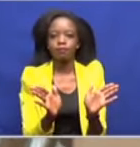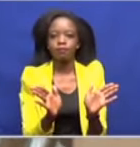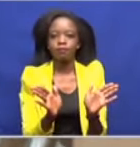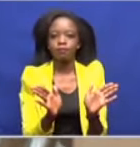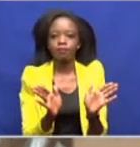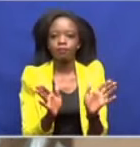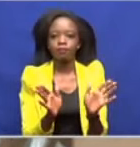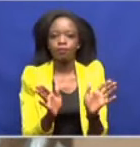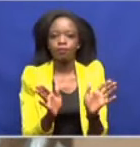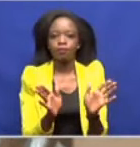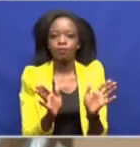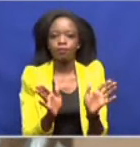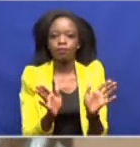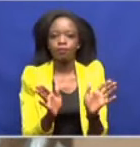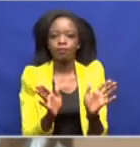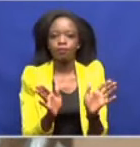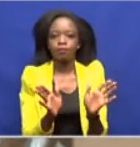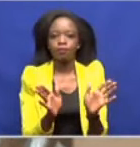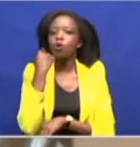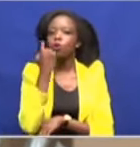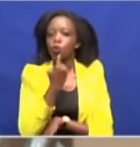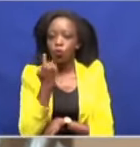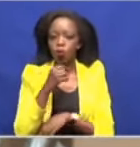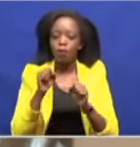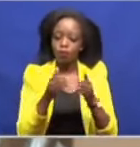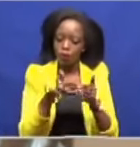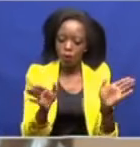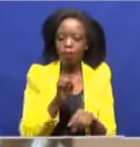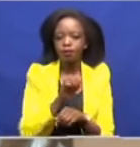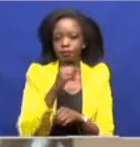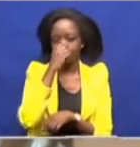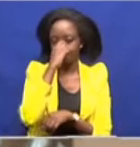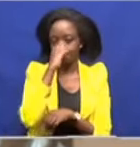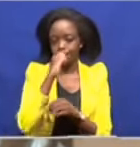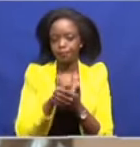wala hakuna mtu atakayeweza kufungua.